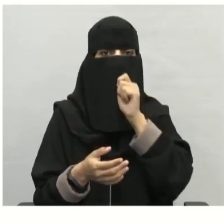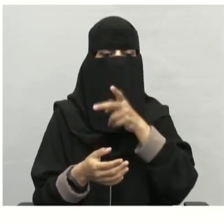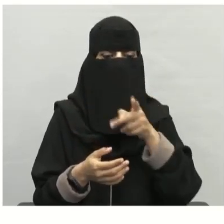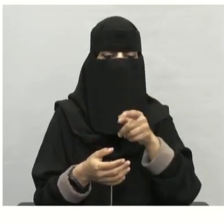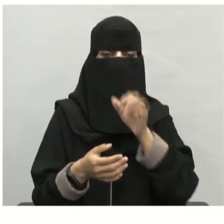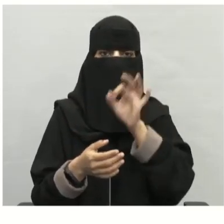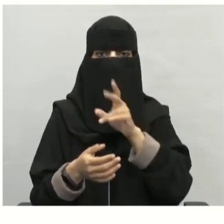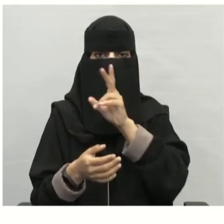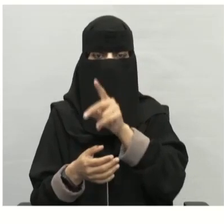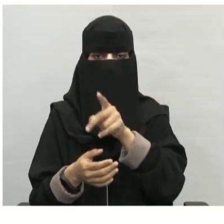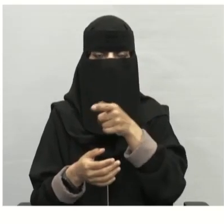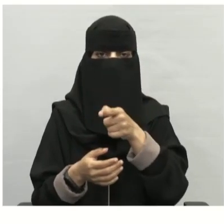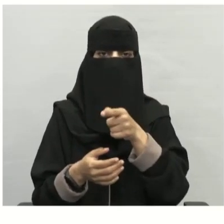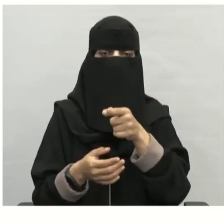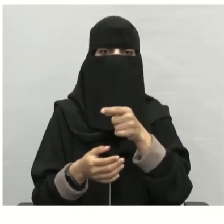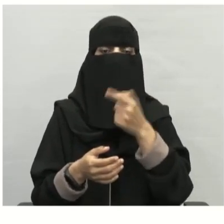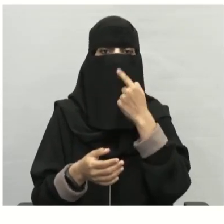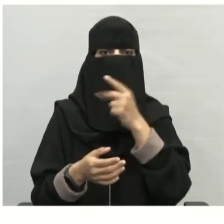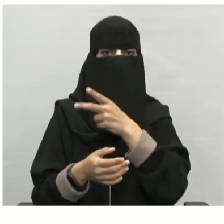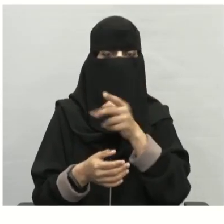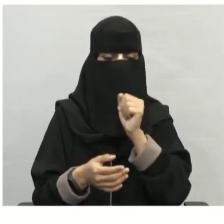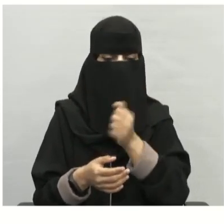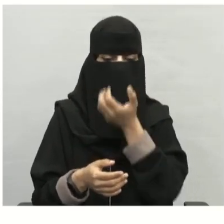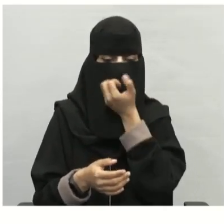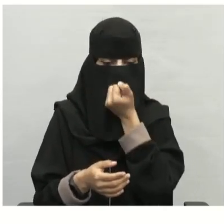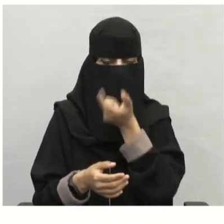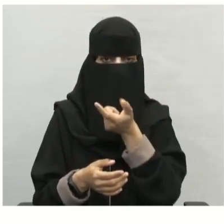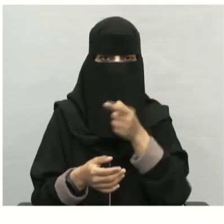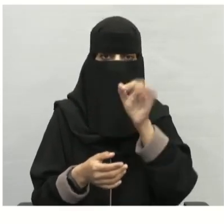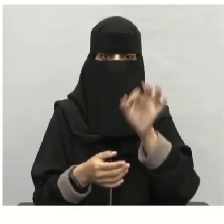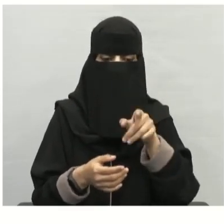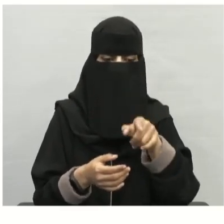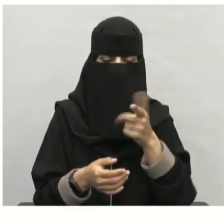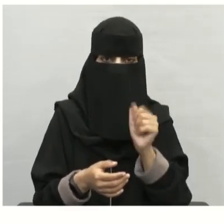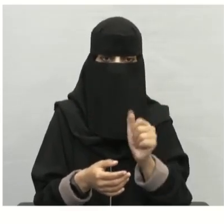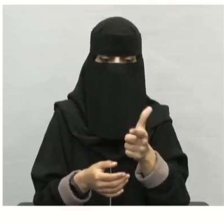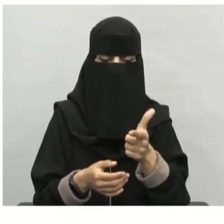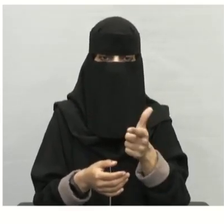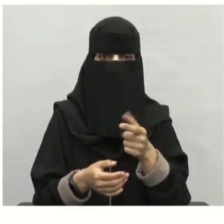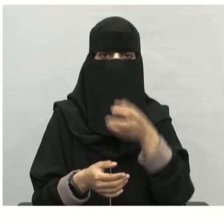الثالث للنشويات واخيرا الربع الاخير للفواكه